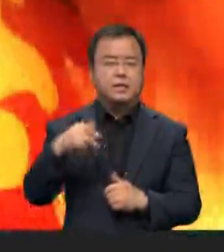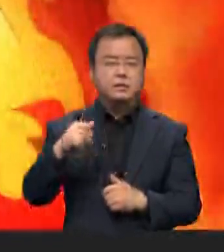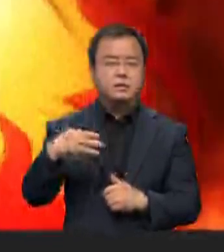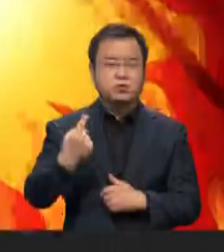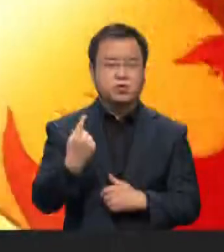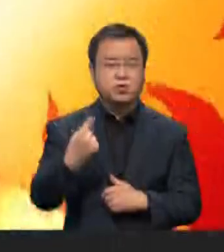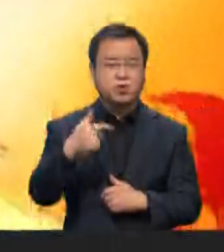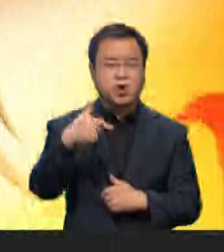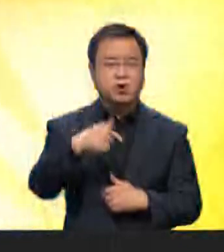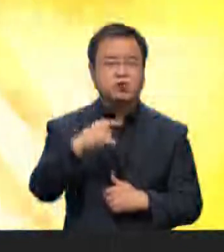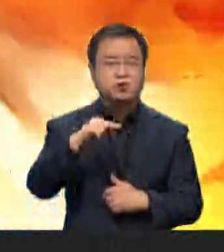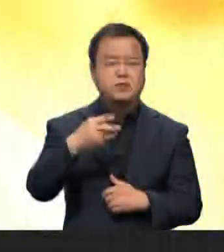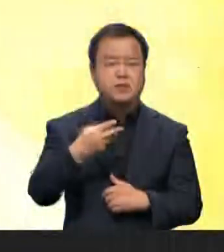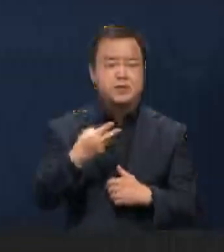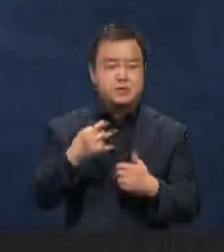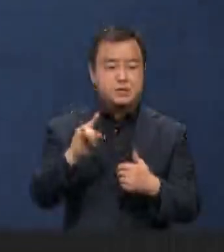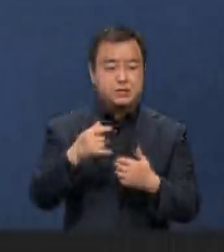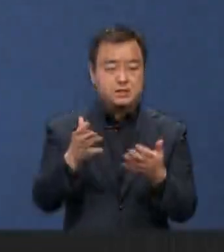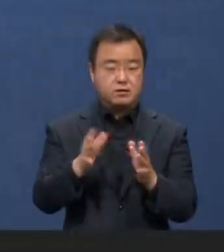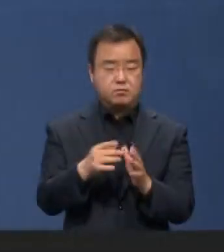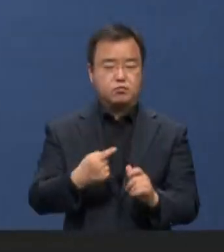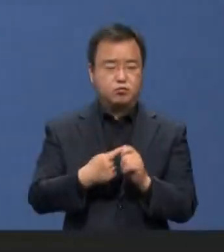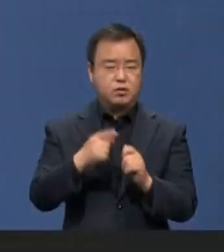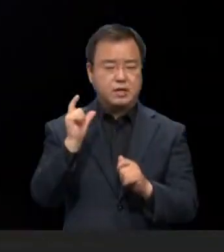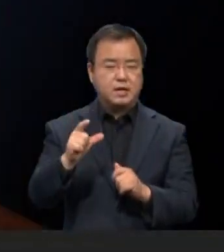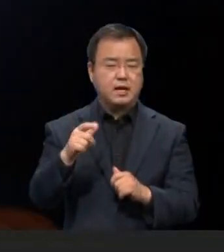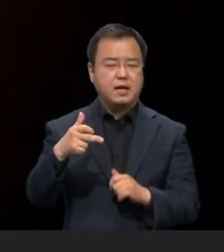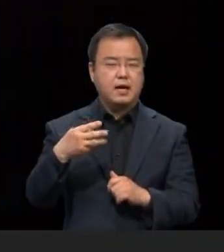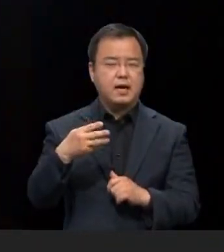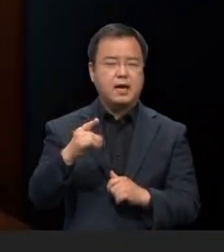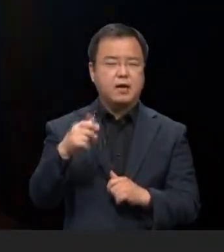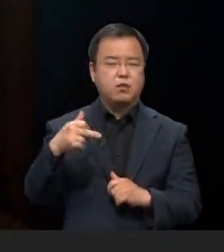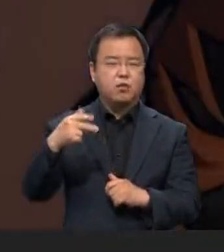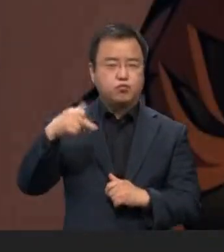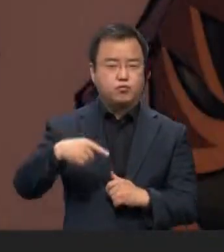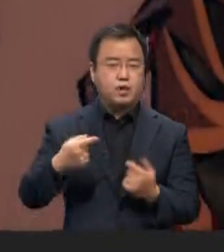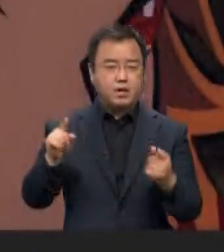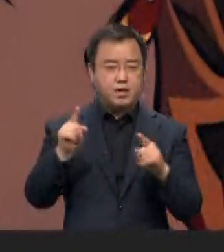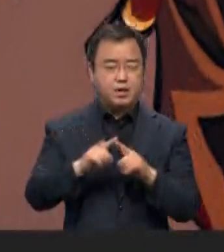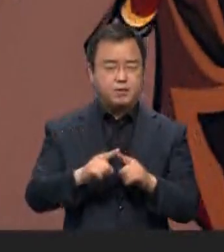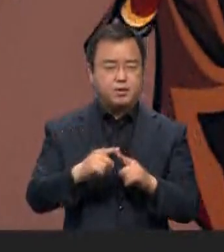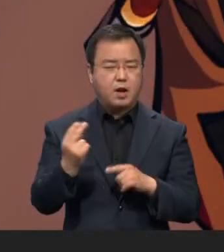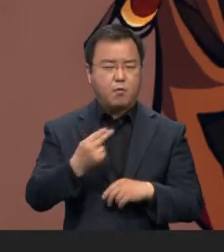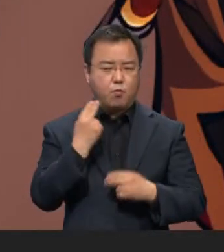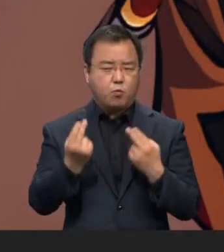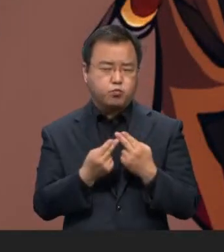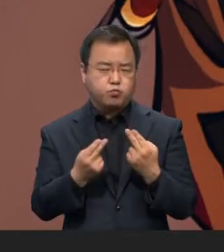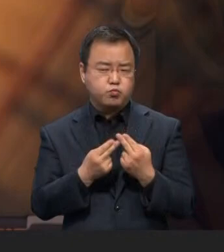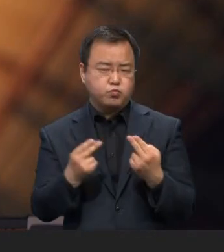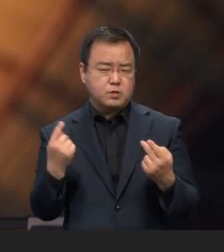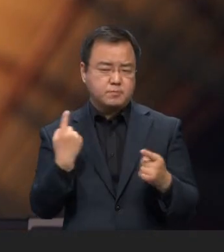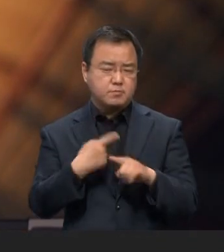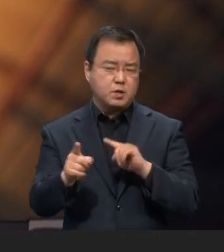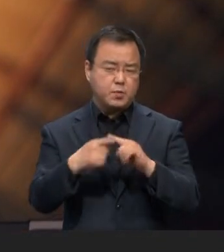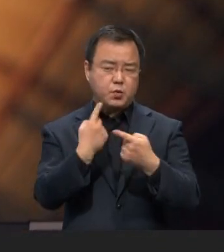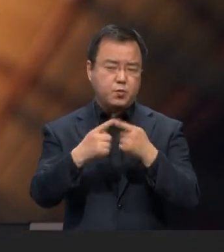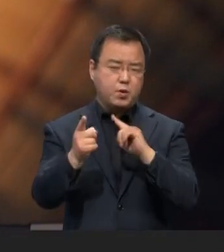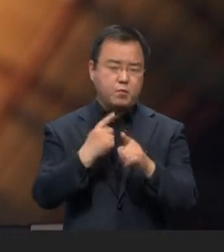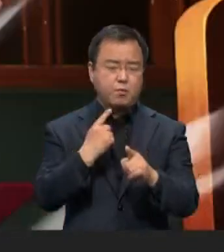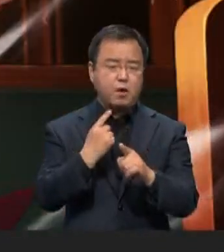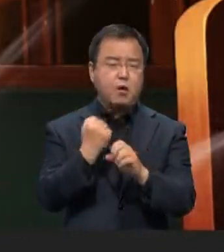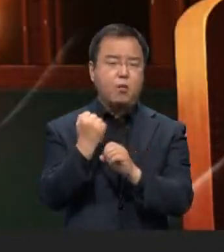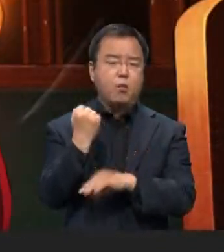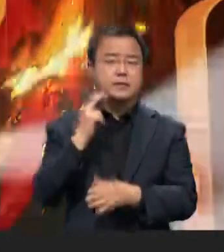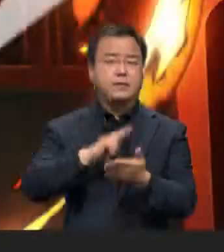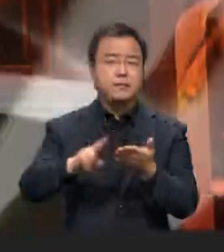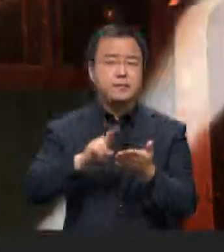귀살대 최강검사 랭고쿠와 함께 달리는 기차 속에서 펼치는 목숨을 건 혈투를 그렸습니다. 원작 만화의 인기를